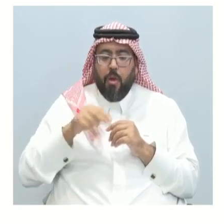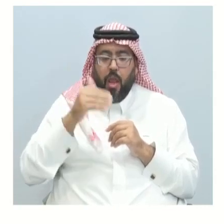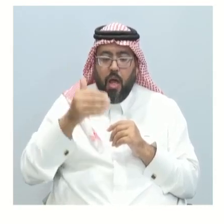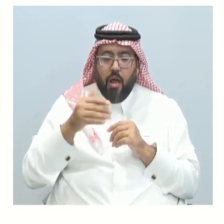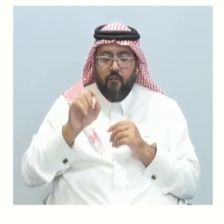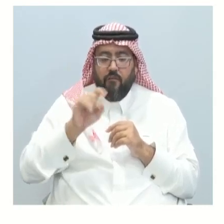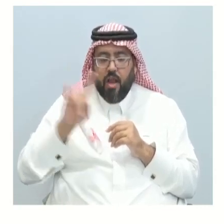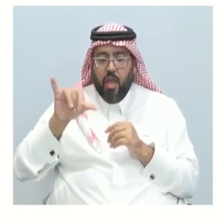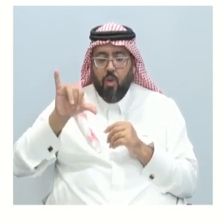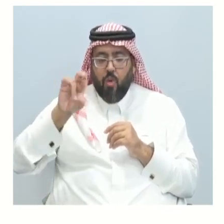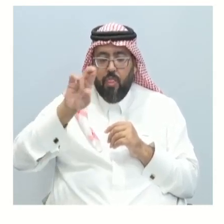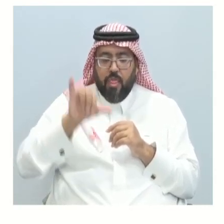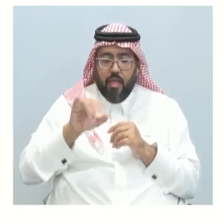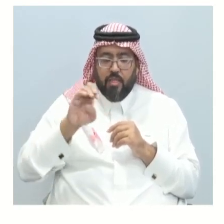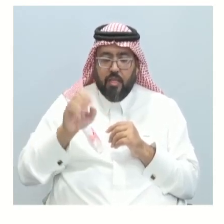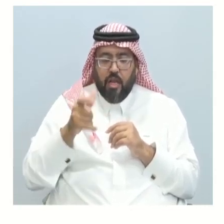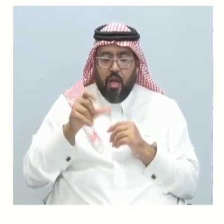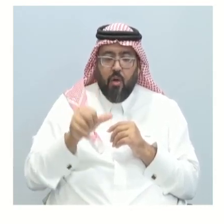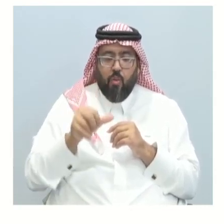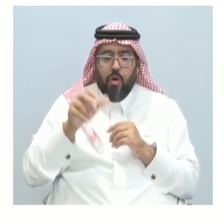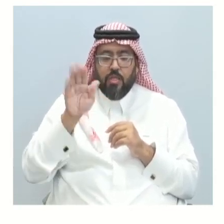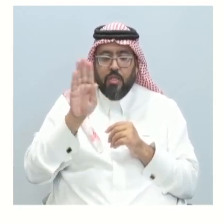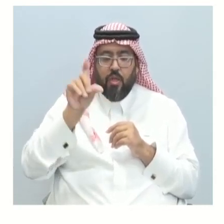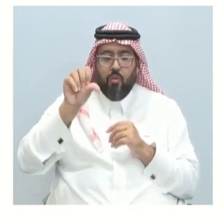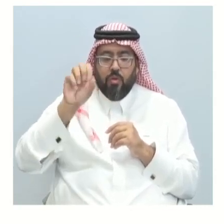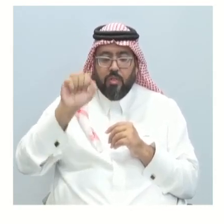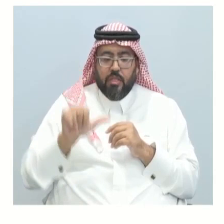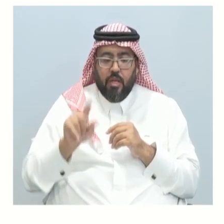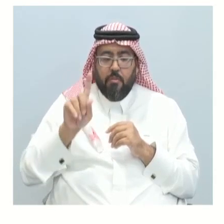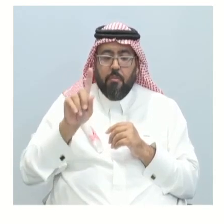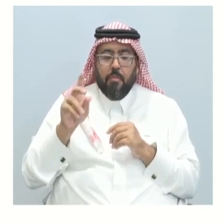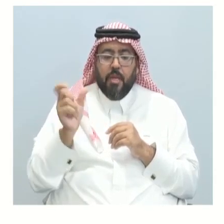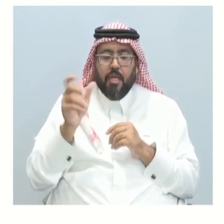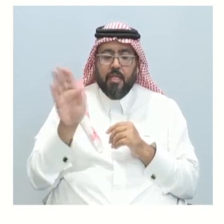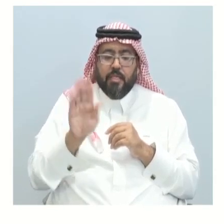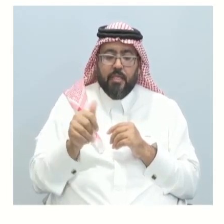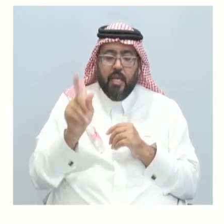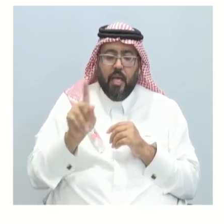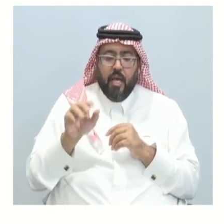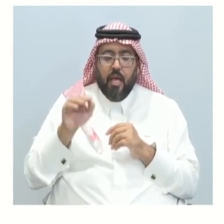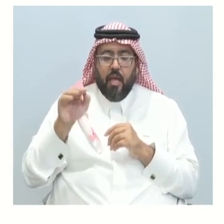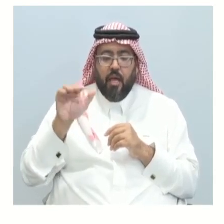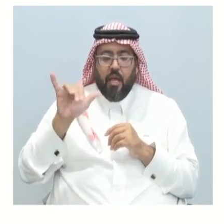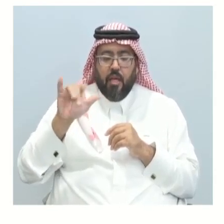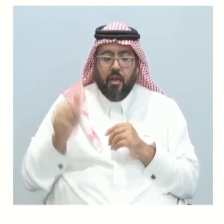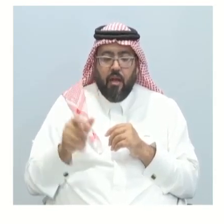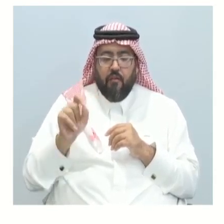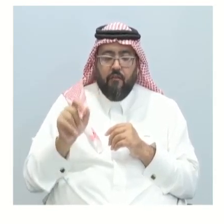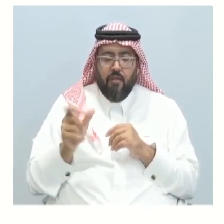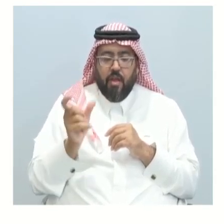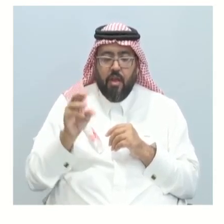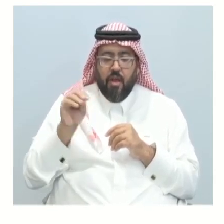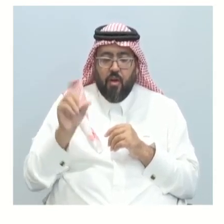يؤذي جاره واستوصوا بالنساء خيرا فانهن خلقن من ظلا وان اعوج شيء في